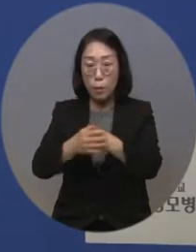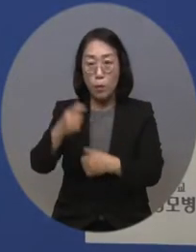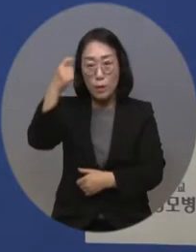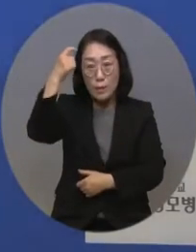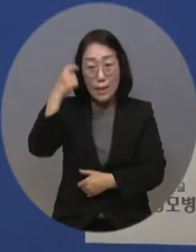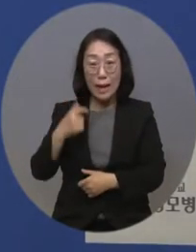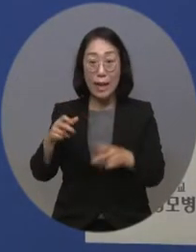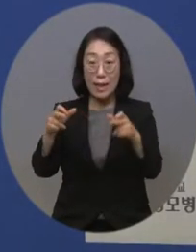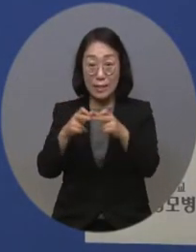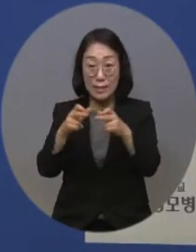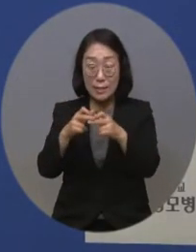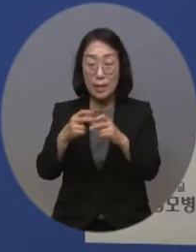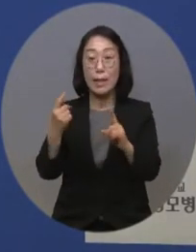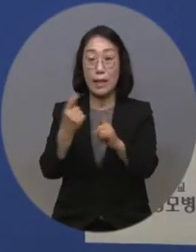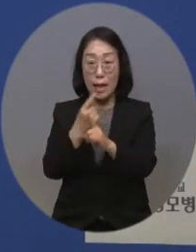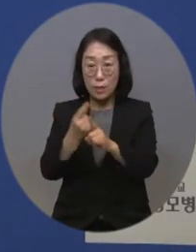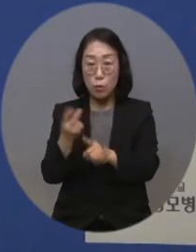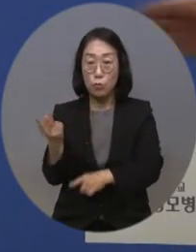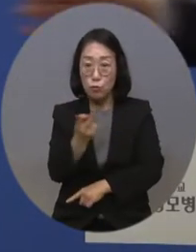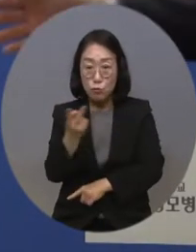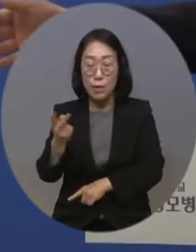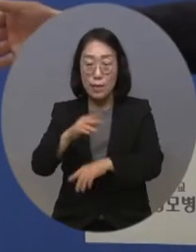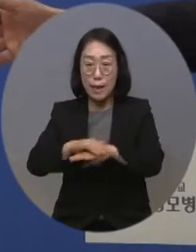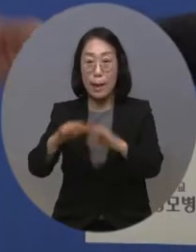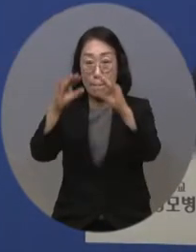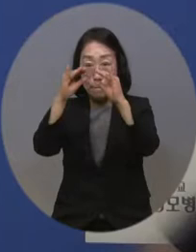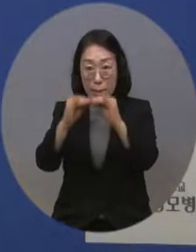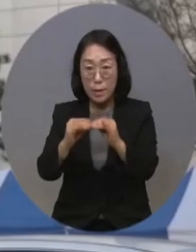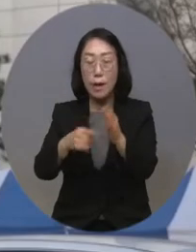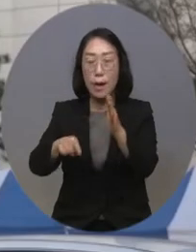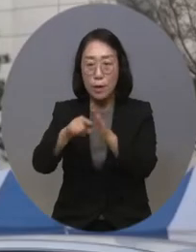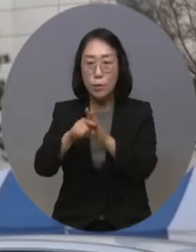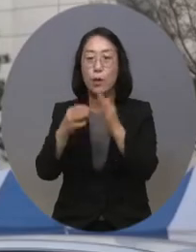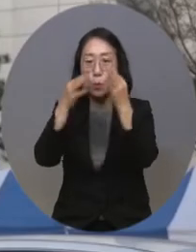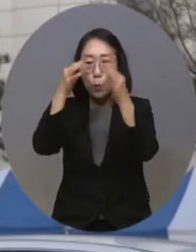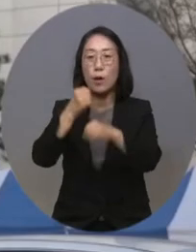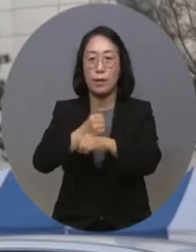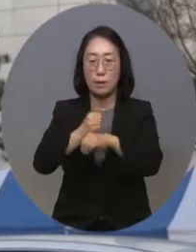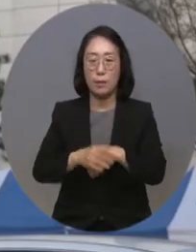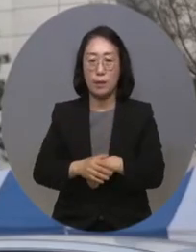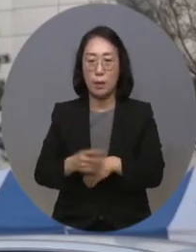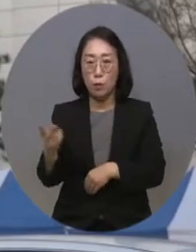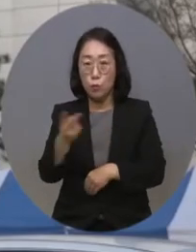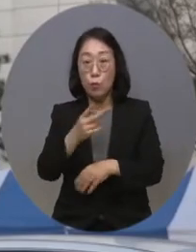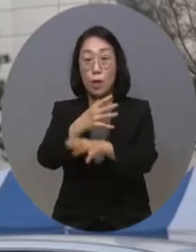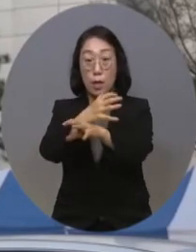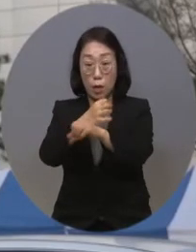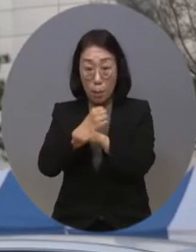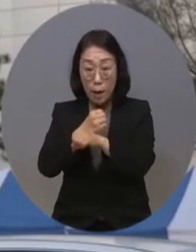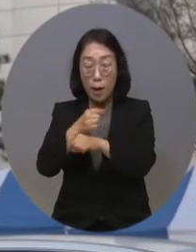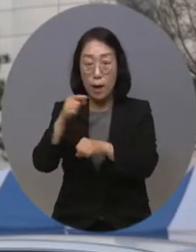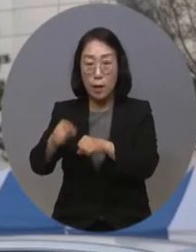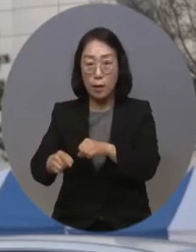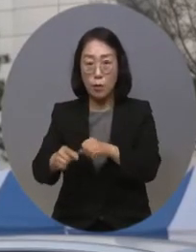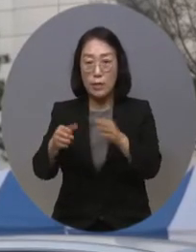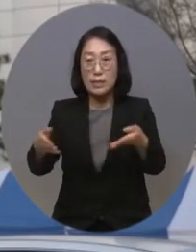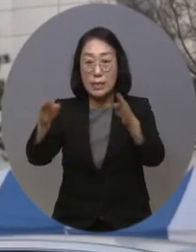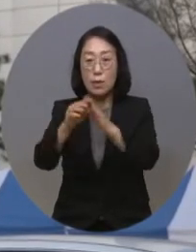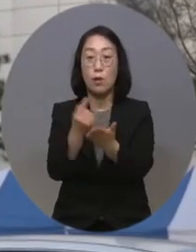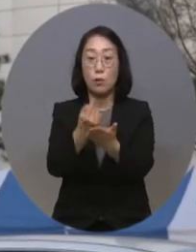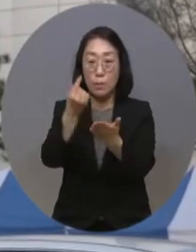등 두 기관의 필요가 충실히 반영될 수 있도록 했습니다. 두 기관의 협약은 탈시설을